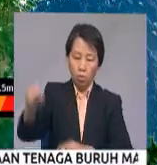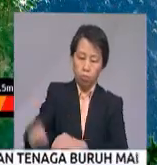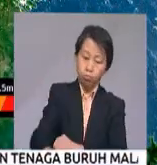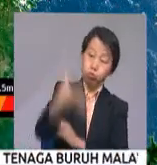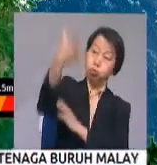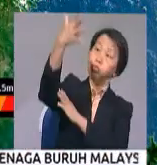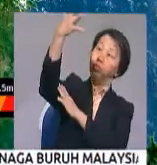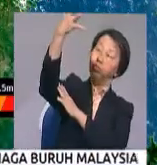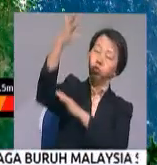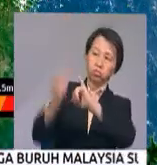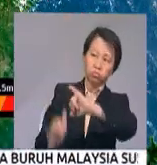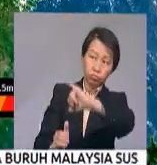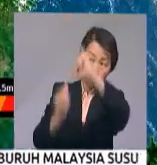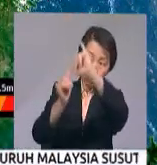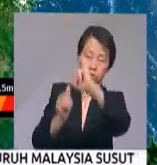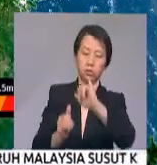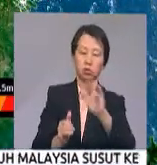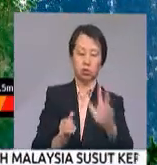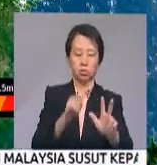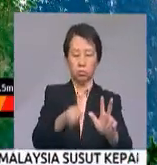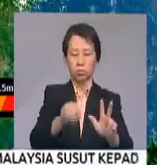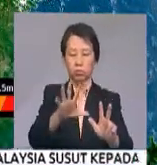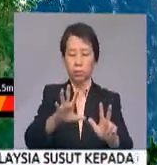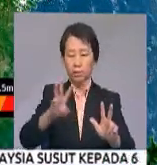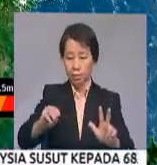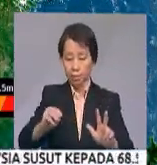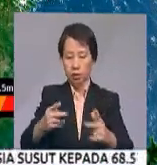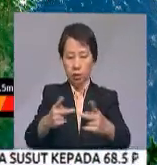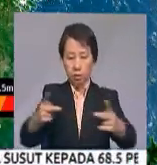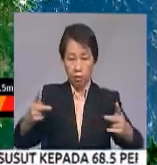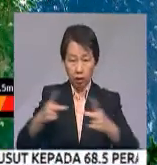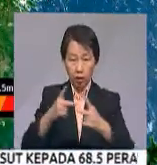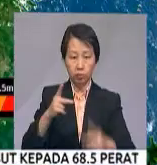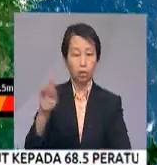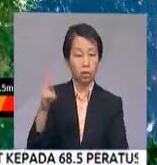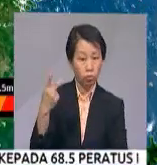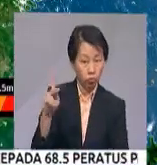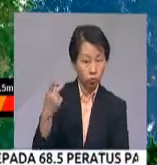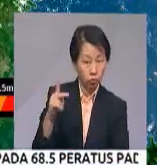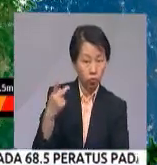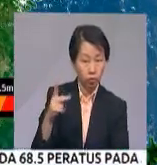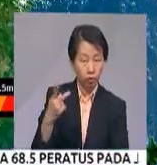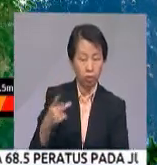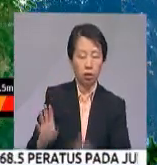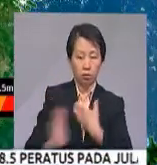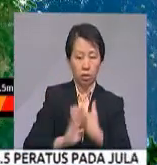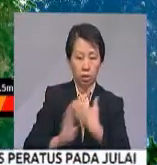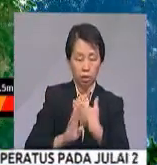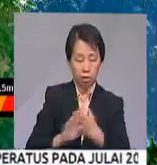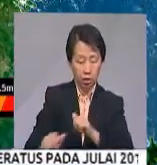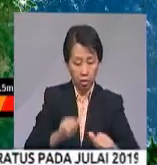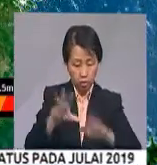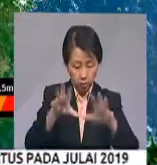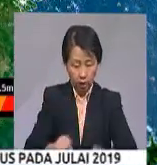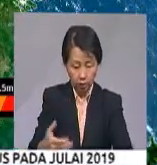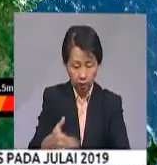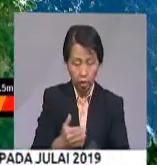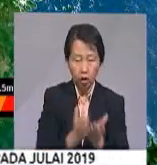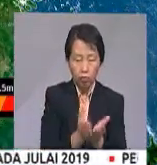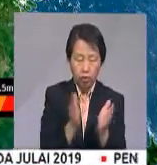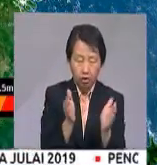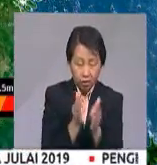boleh mencecah sehingga 3.5 meter di kawasan tersebut adalah berbahaya untuk aktiviti menangkap ikan, bot-bot kecil